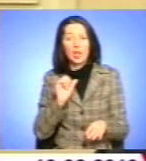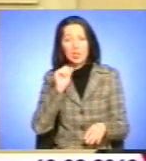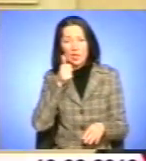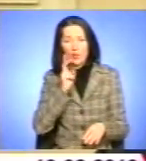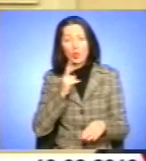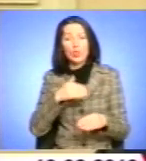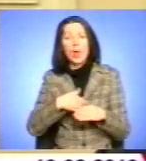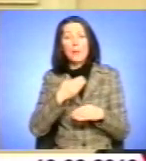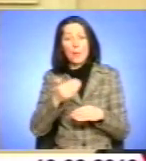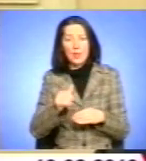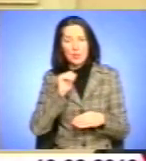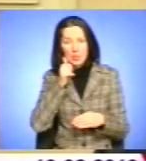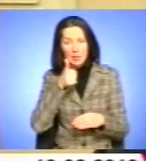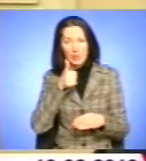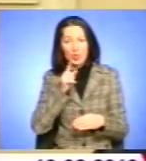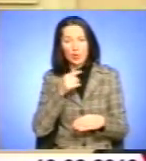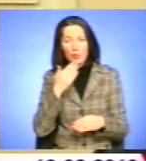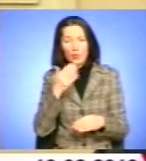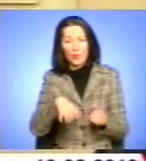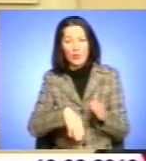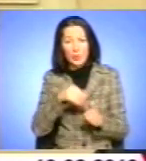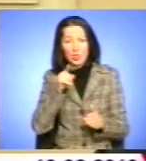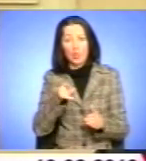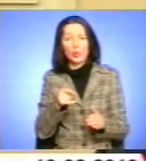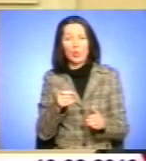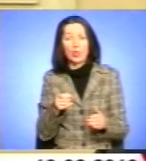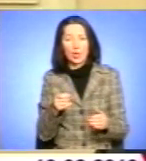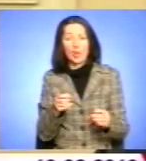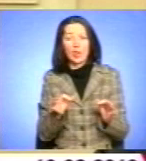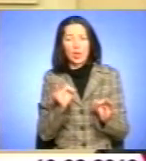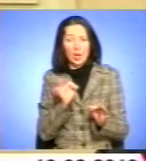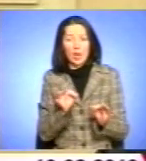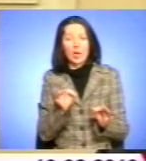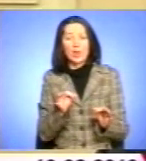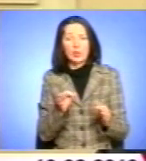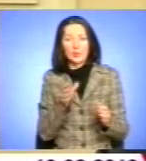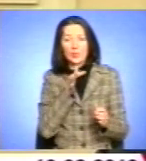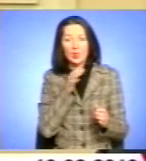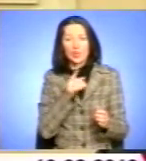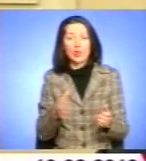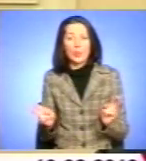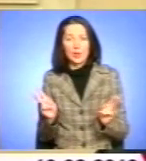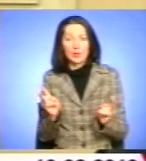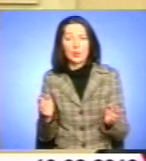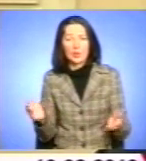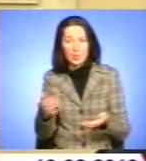на післязавтра, щоб вибрати той оптимальний варіант, щоб зібрати кворум